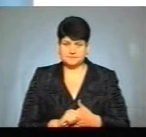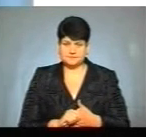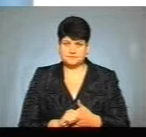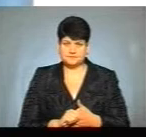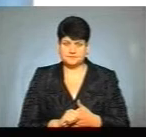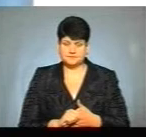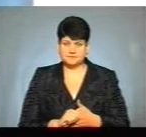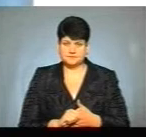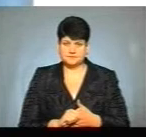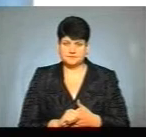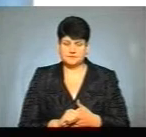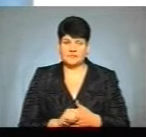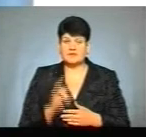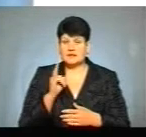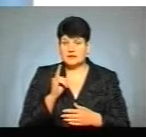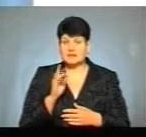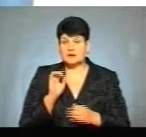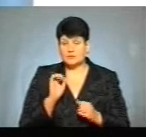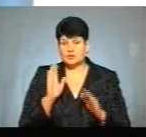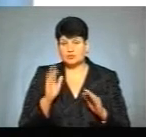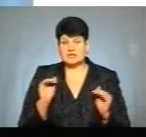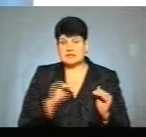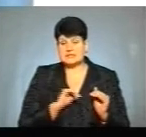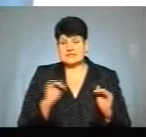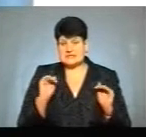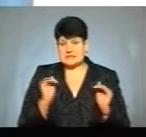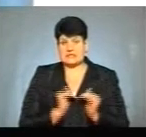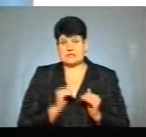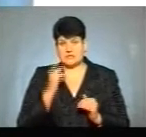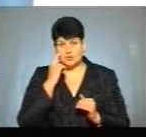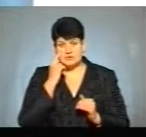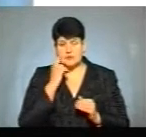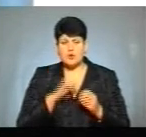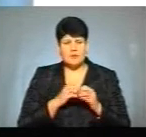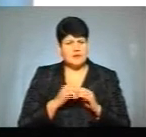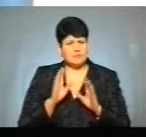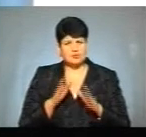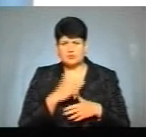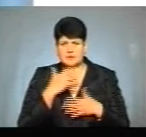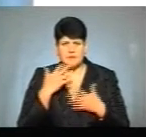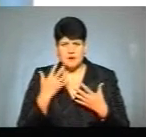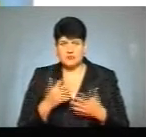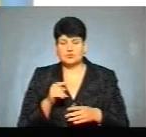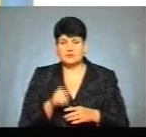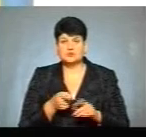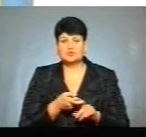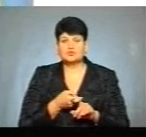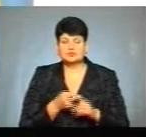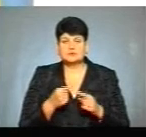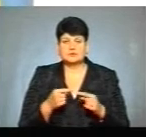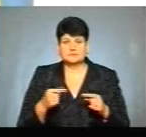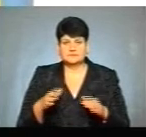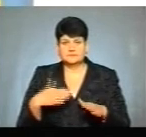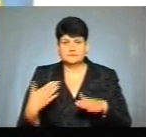Буде, у дитини може бути занижена самооцінка. Проблем може бути насправді багато, і вони стосуються різних